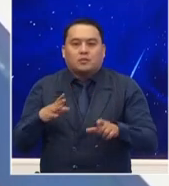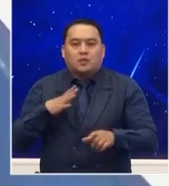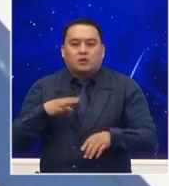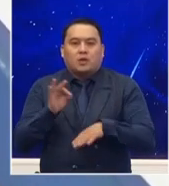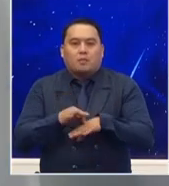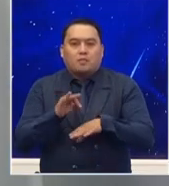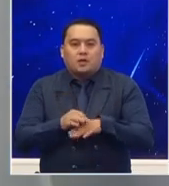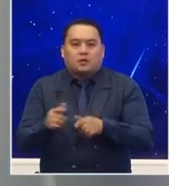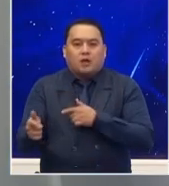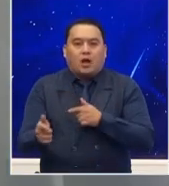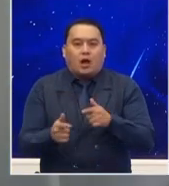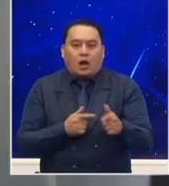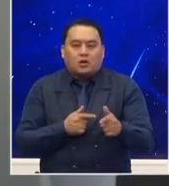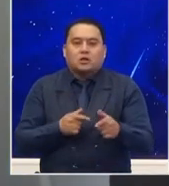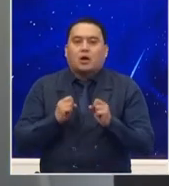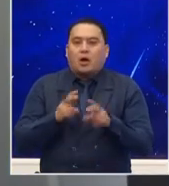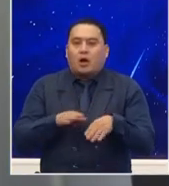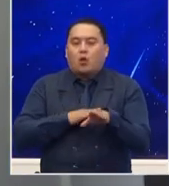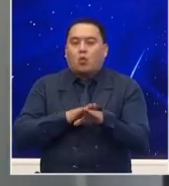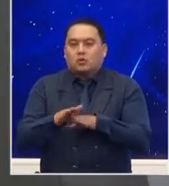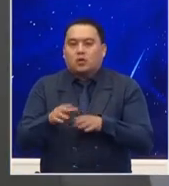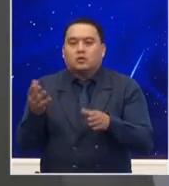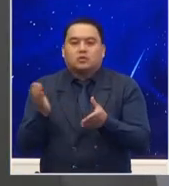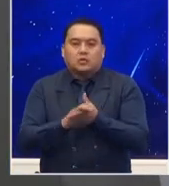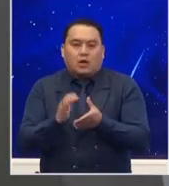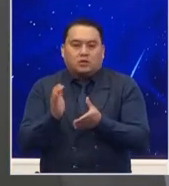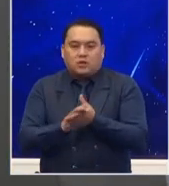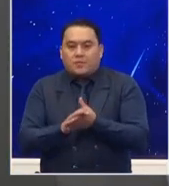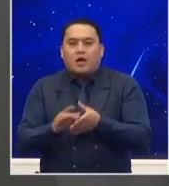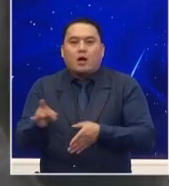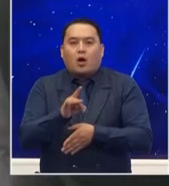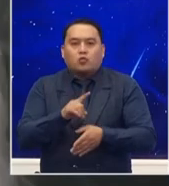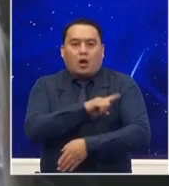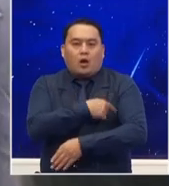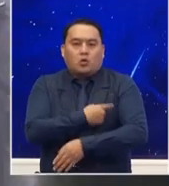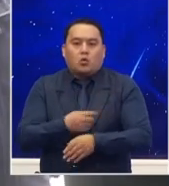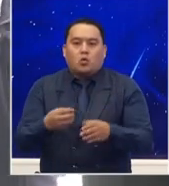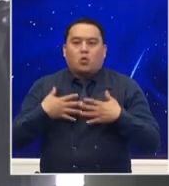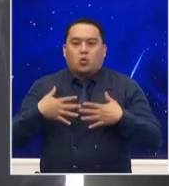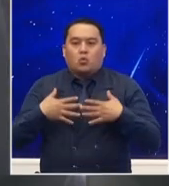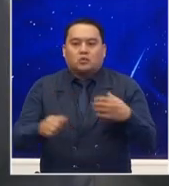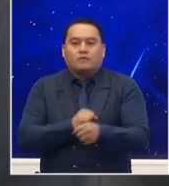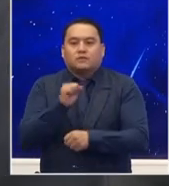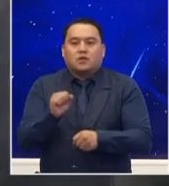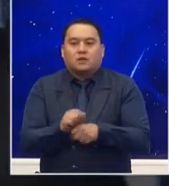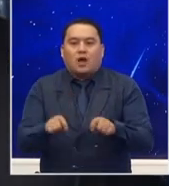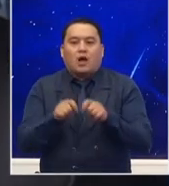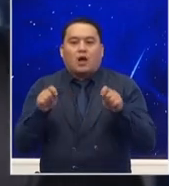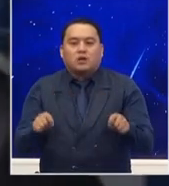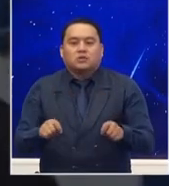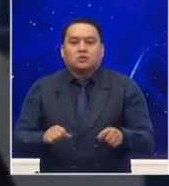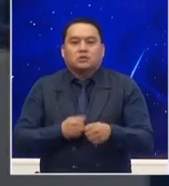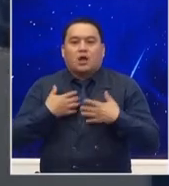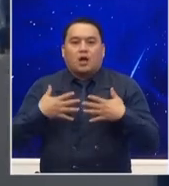індетке қарсы дайындық шараларының қалай жүріп жатқанымен танысты. Биыл аудандық ауруханадан оттегі станциясы ашылды. Енді